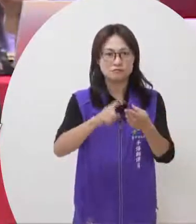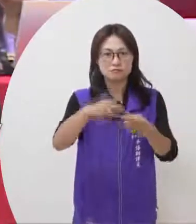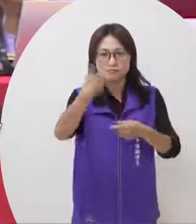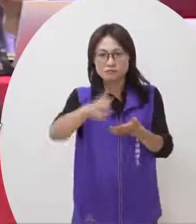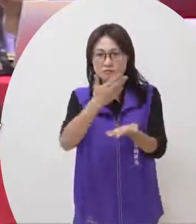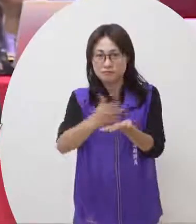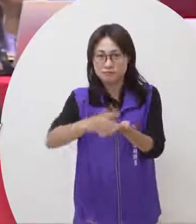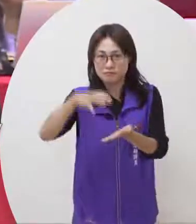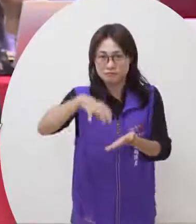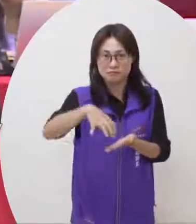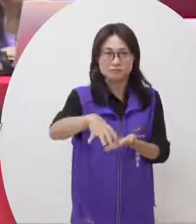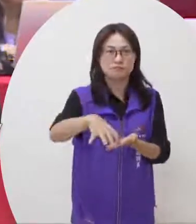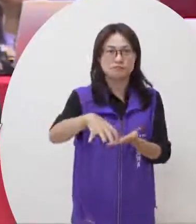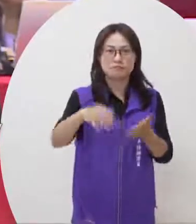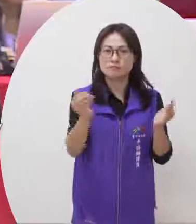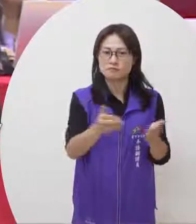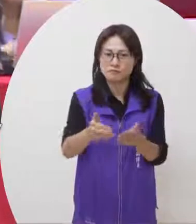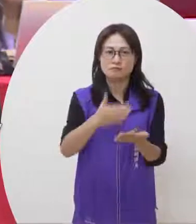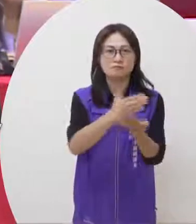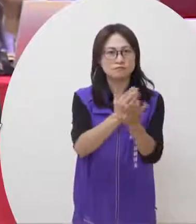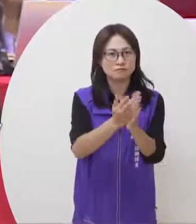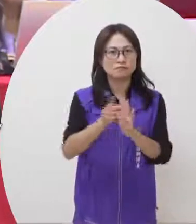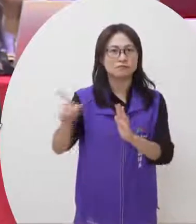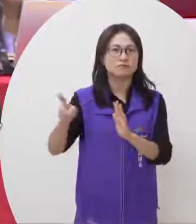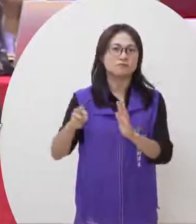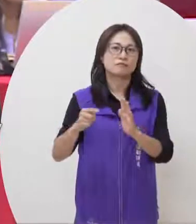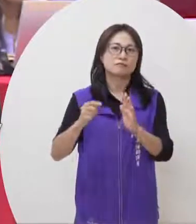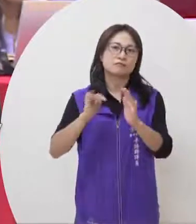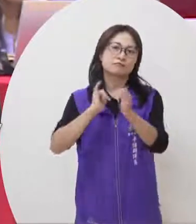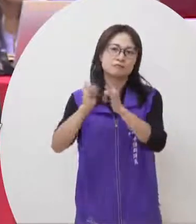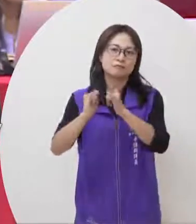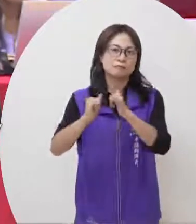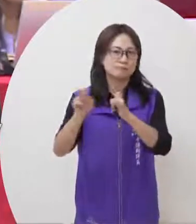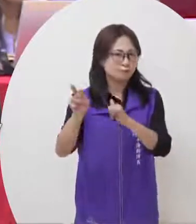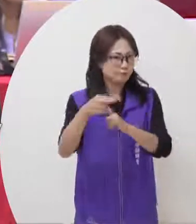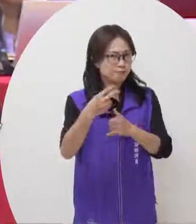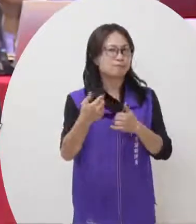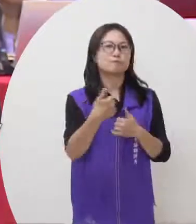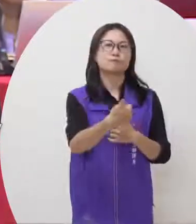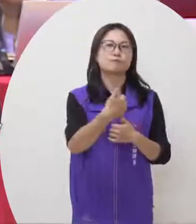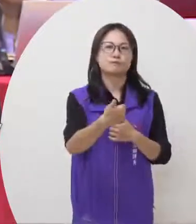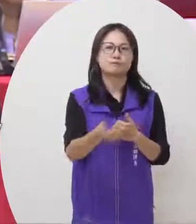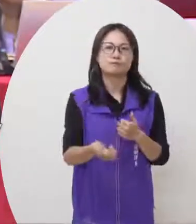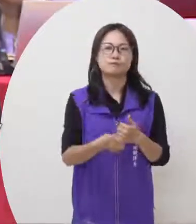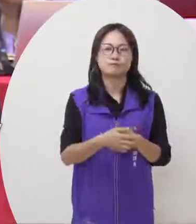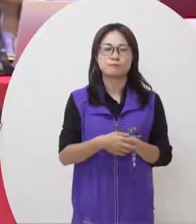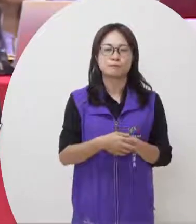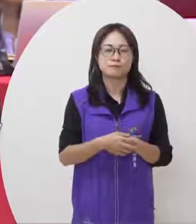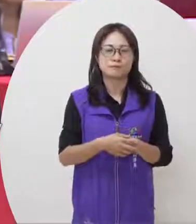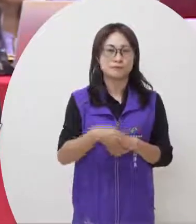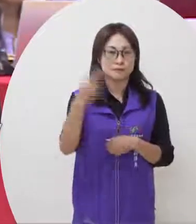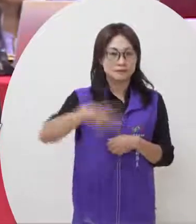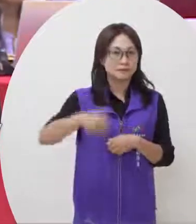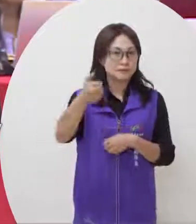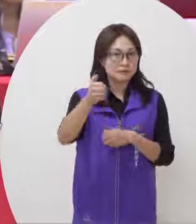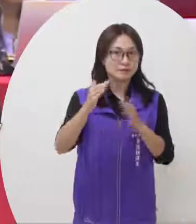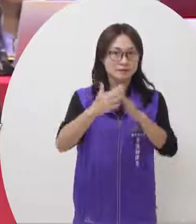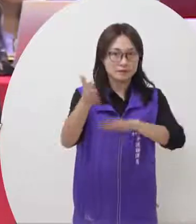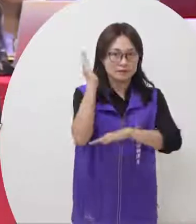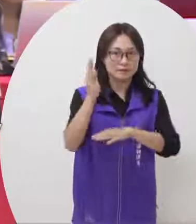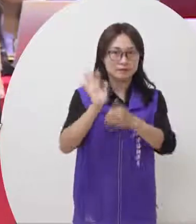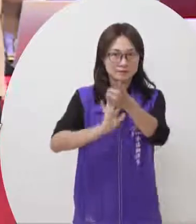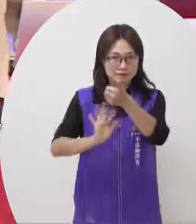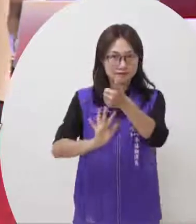重新施作，我想我们的市民都是有目共睹，也非常感谢我们师傅团队以及我们公